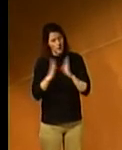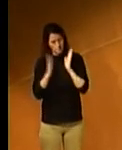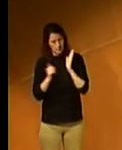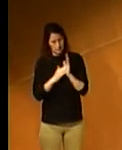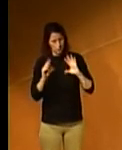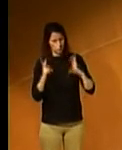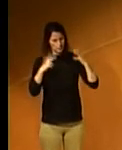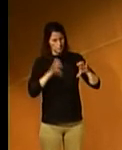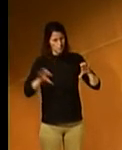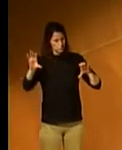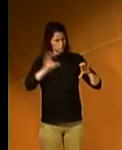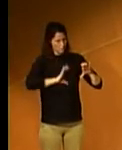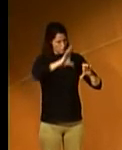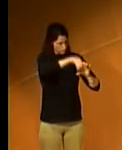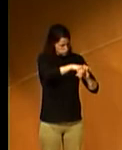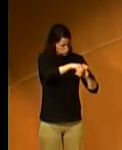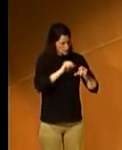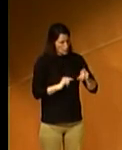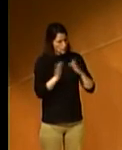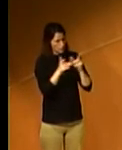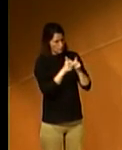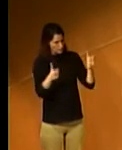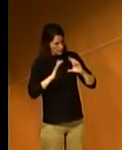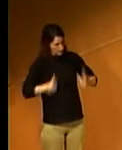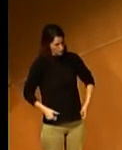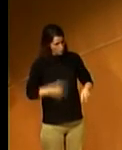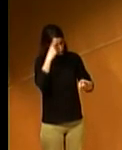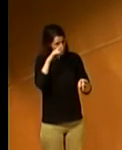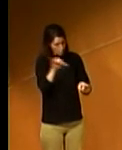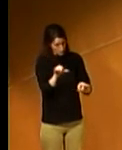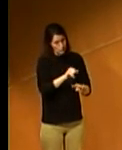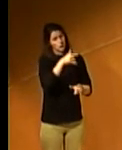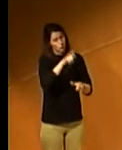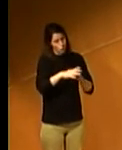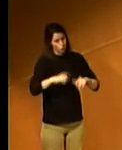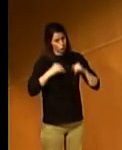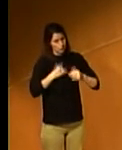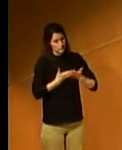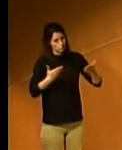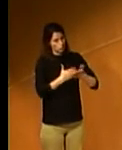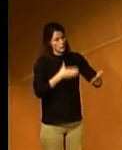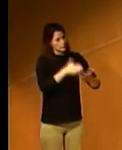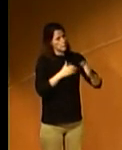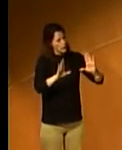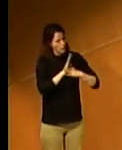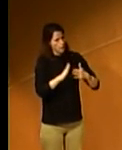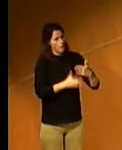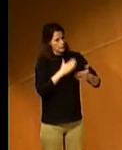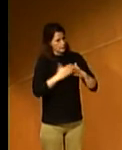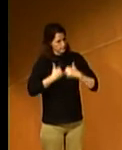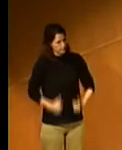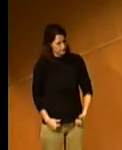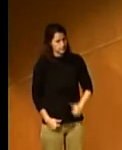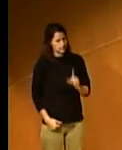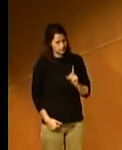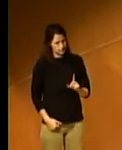arrondissement, qui accueillait, c'est une école pour des jeunes en situation de handicap, handicap physique, dans